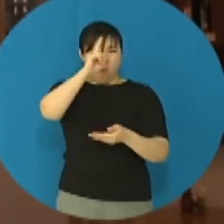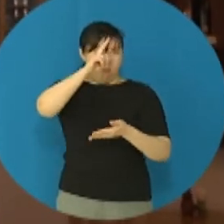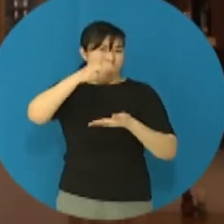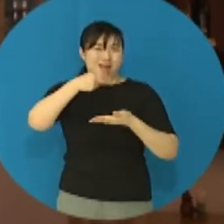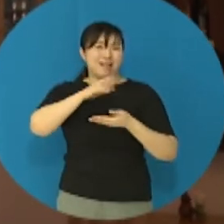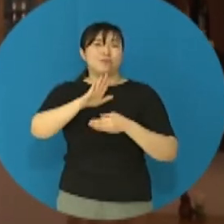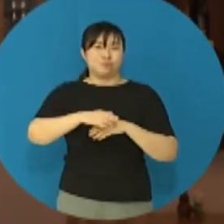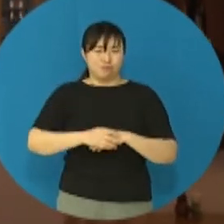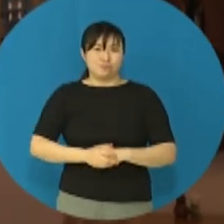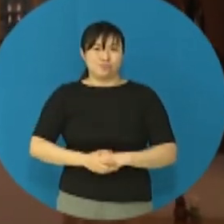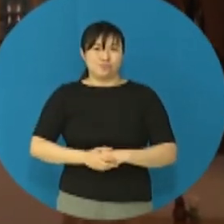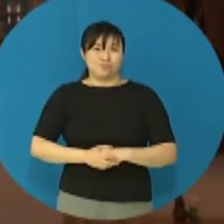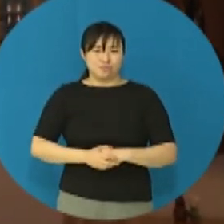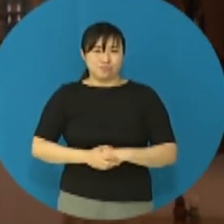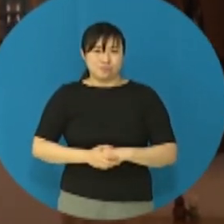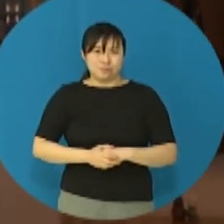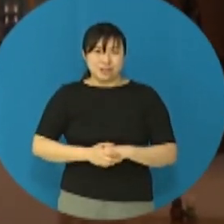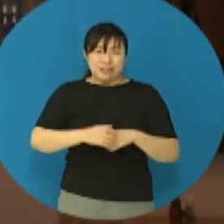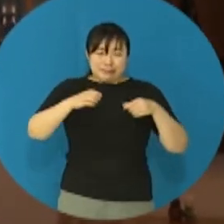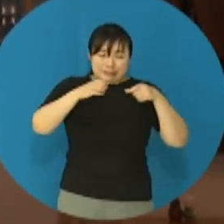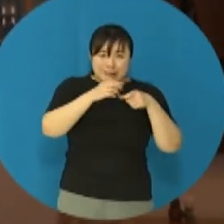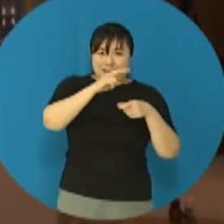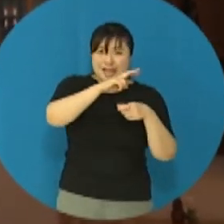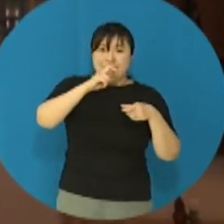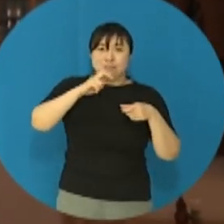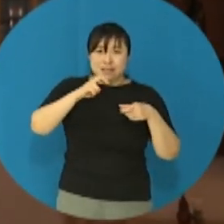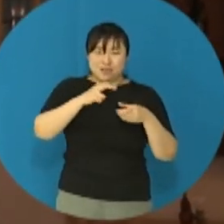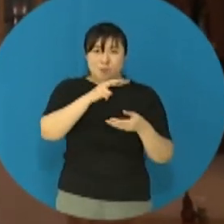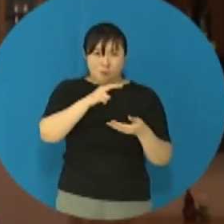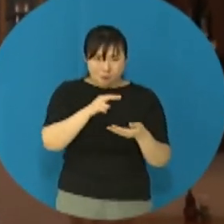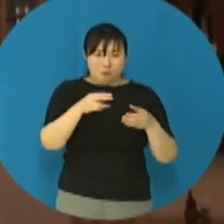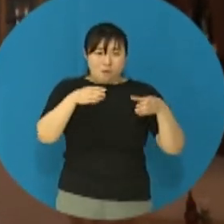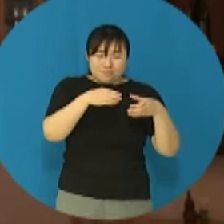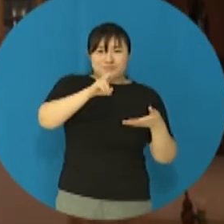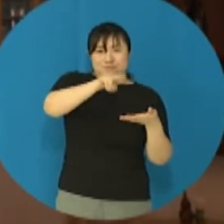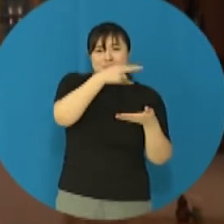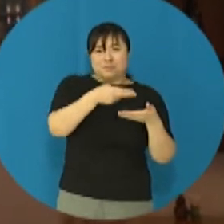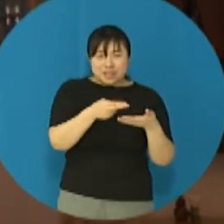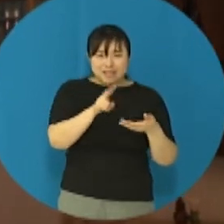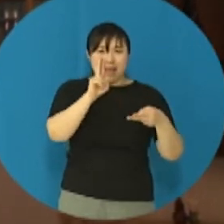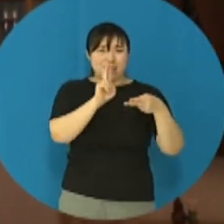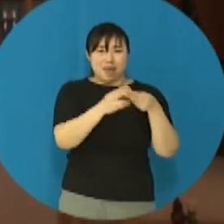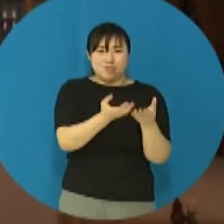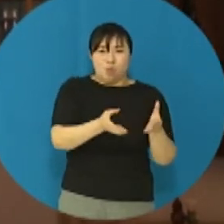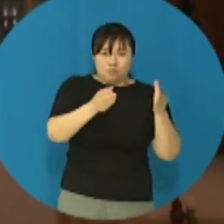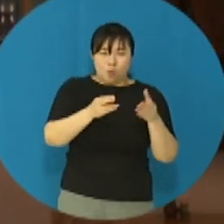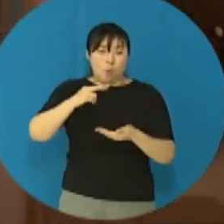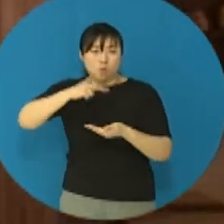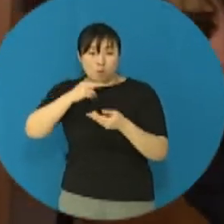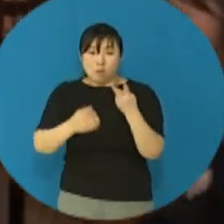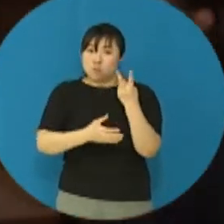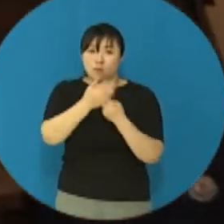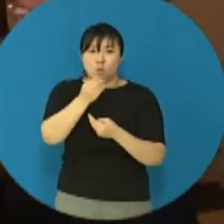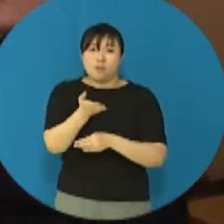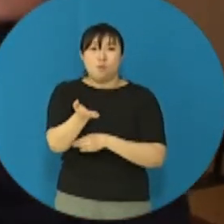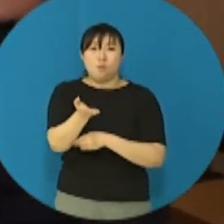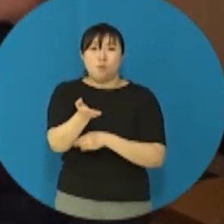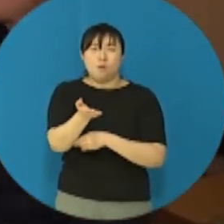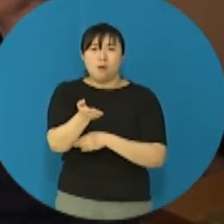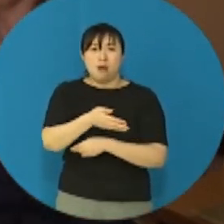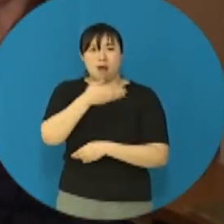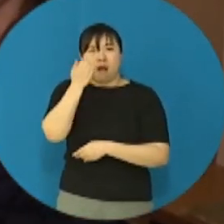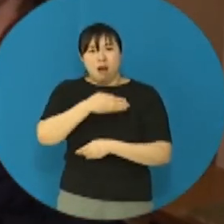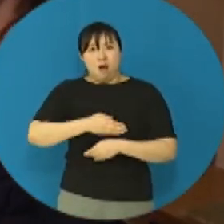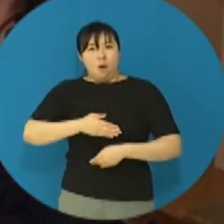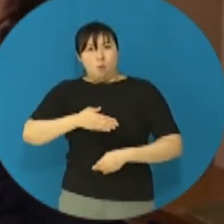で、小エビのミニ天丼とお蕎麦のセットなんていかがでしょう？ 美味しそうですね。お腹